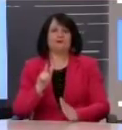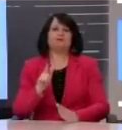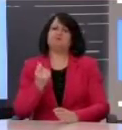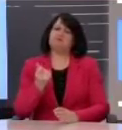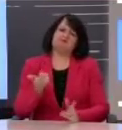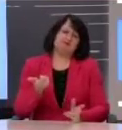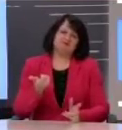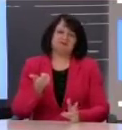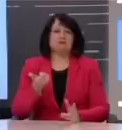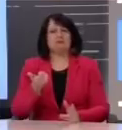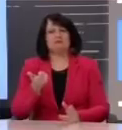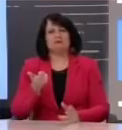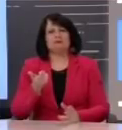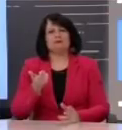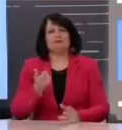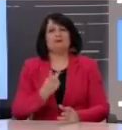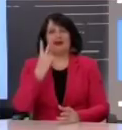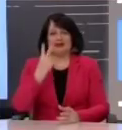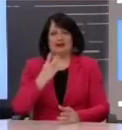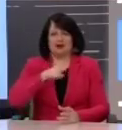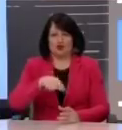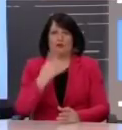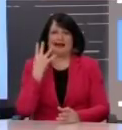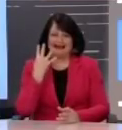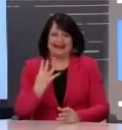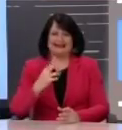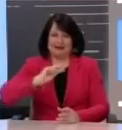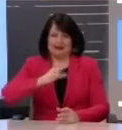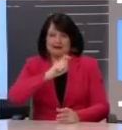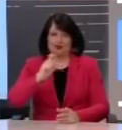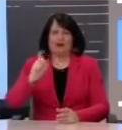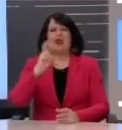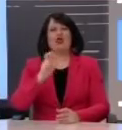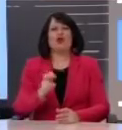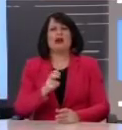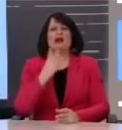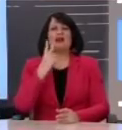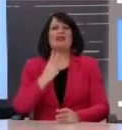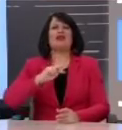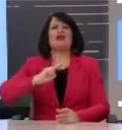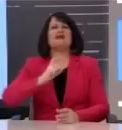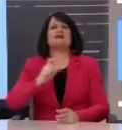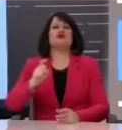ανέρχεται στα 2,4 δισεκατομμύρια δολάρια ή περίπου 2 δισεκατομμύρια ευρώ.